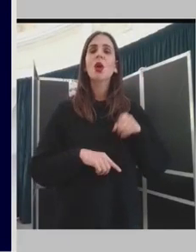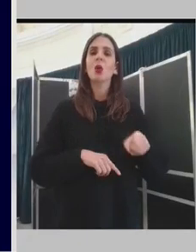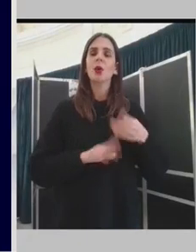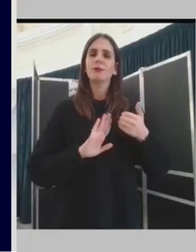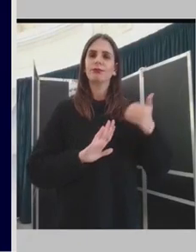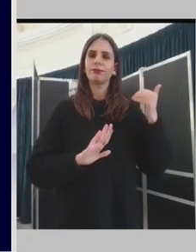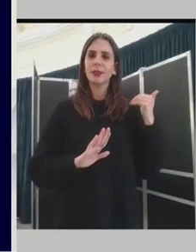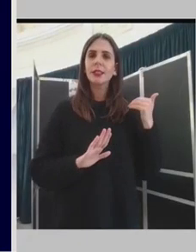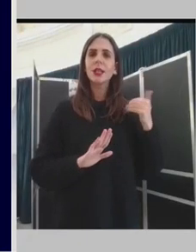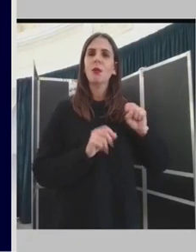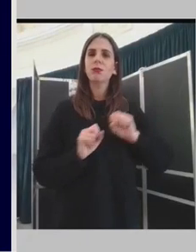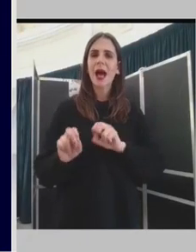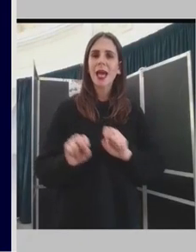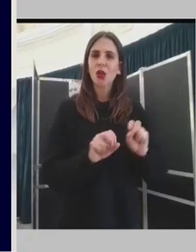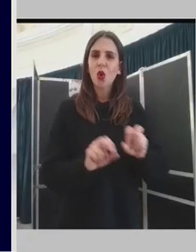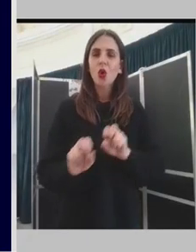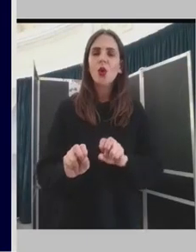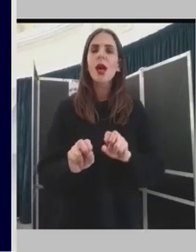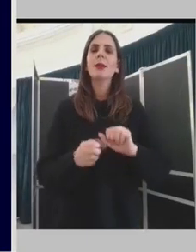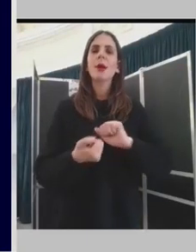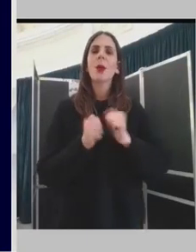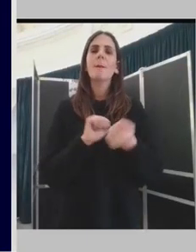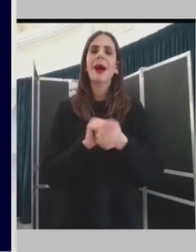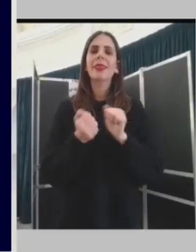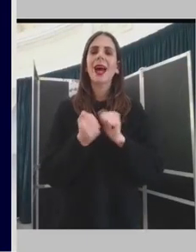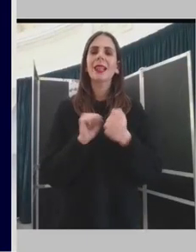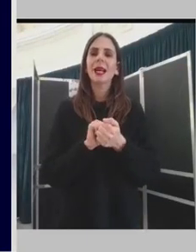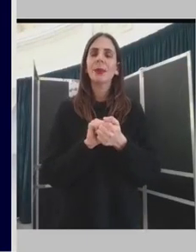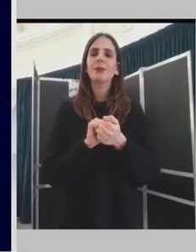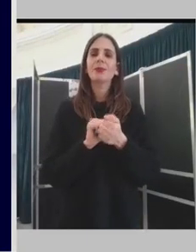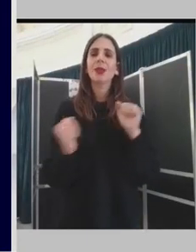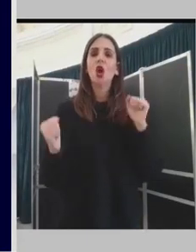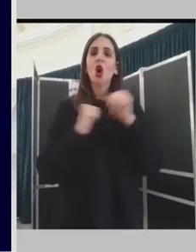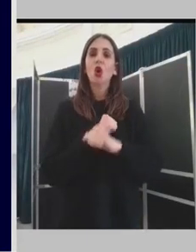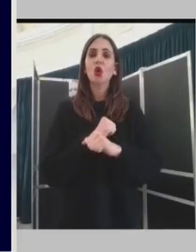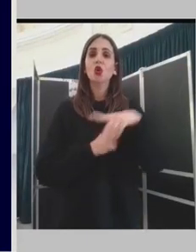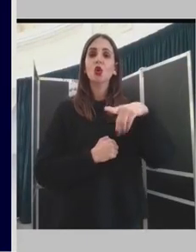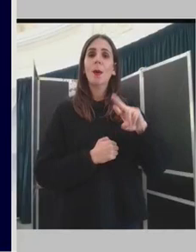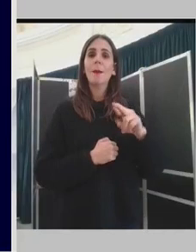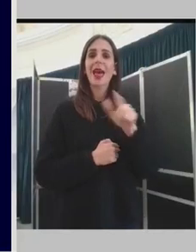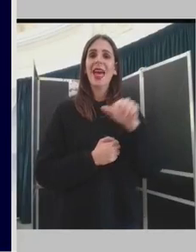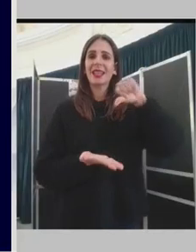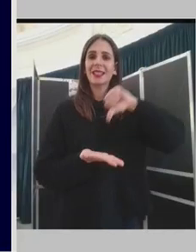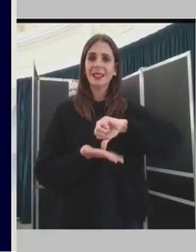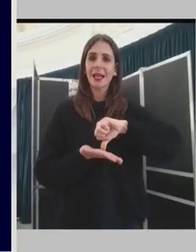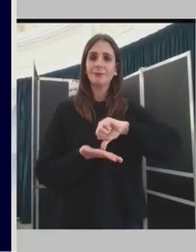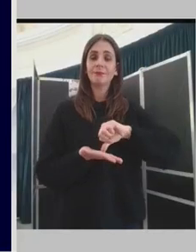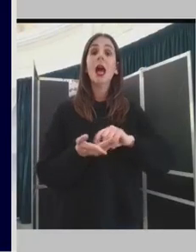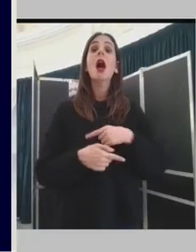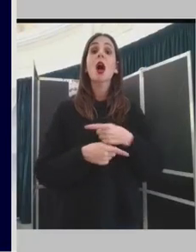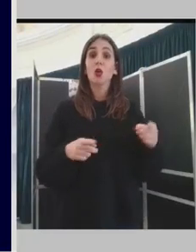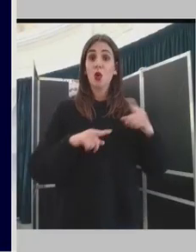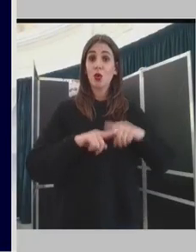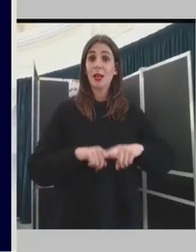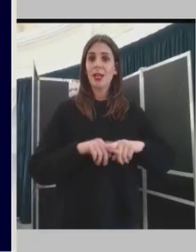momento, stavano facendo la battaglia contro la Persia, hanno vinto